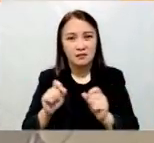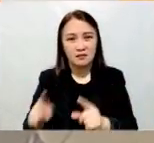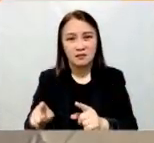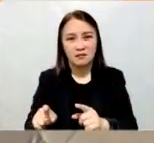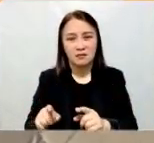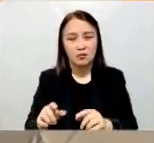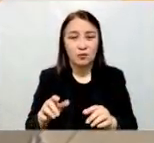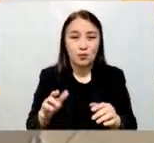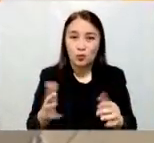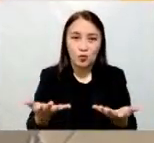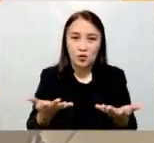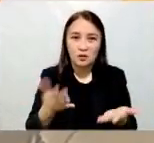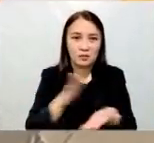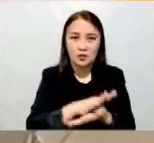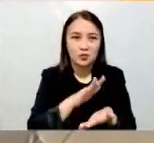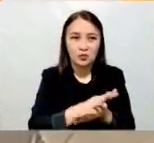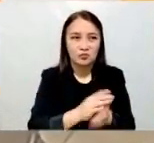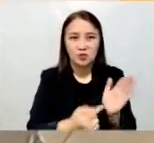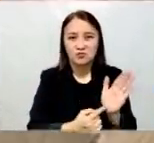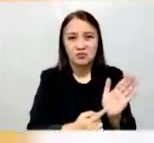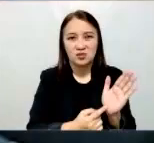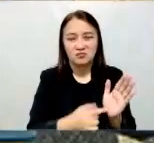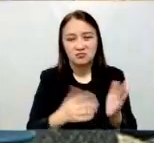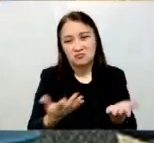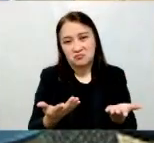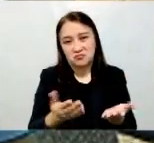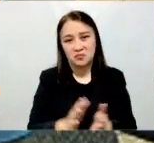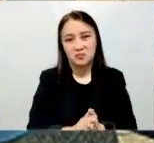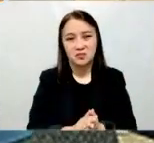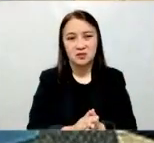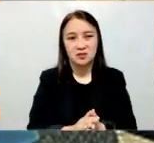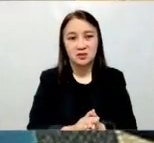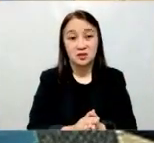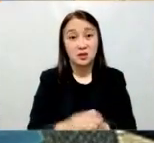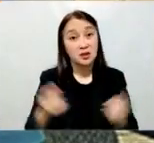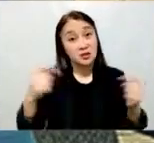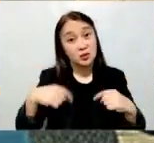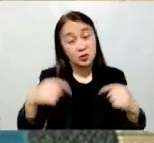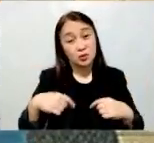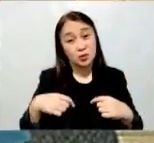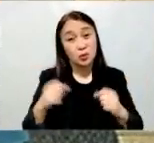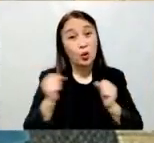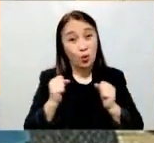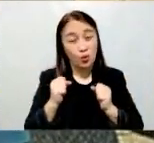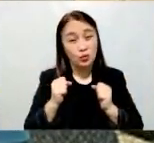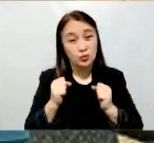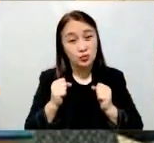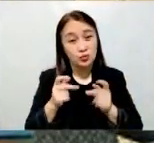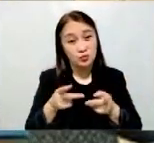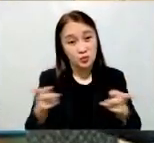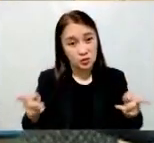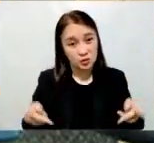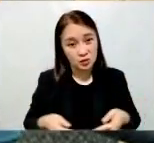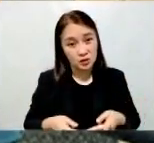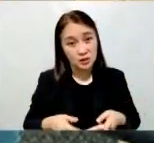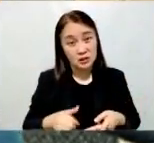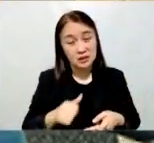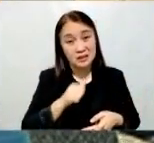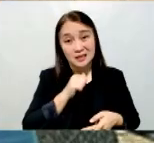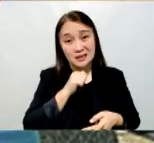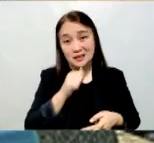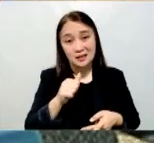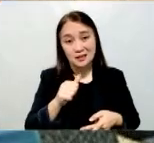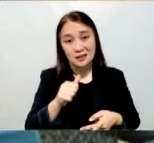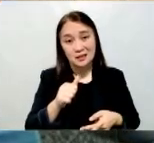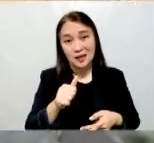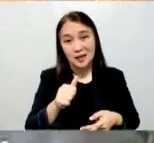namang naipakitang dokumento ang may-ari ng cold storage facility. Itong cold storage na nakita natin ngayon ay hindi po accredited ng Bureau